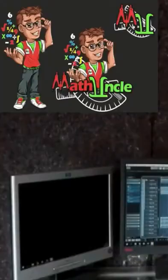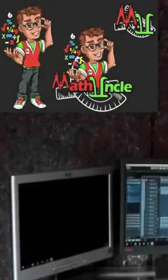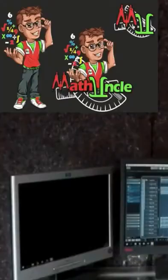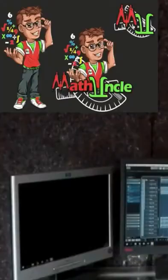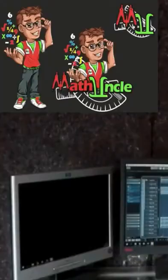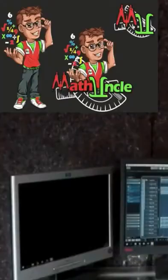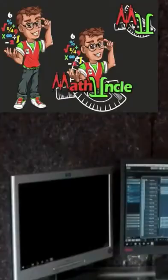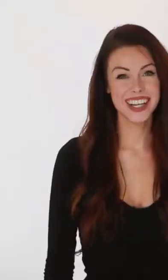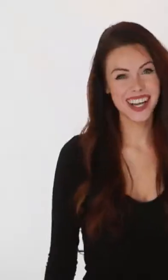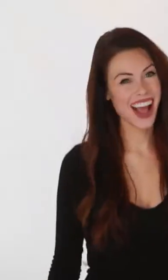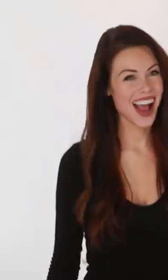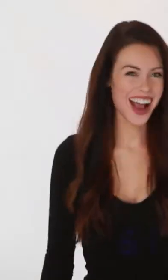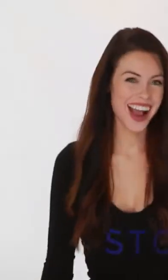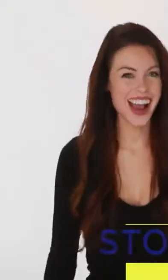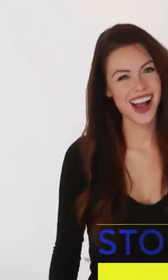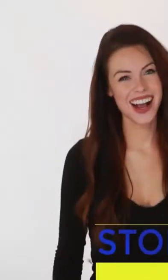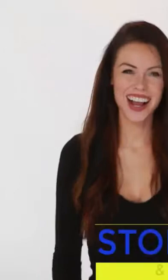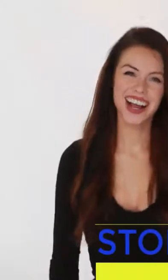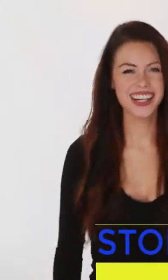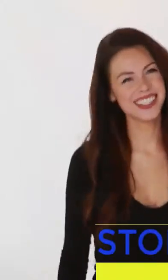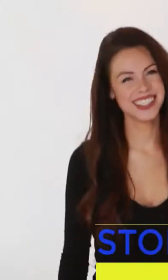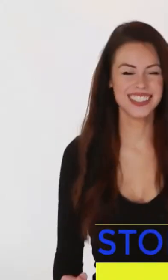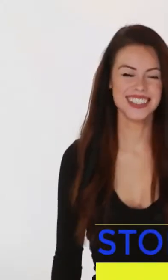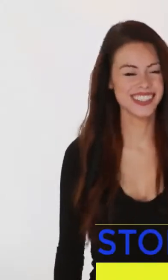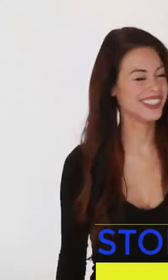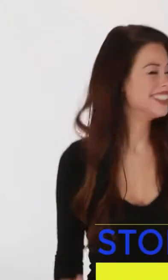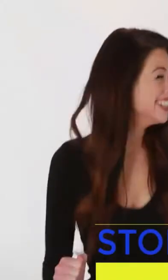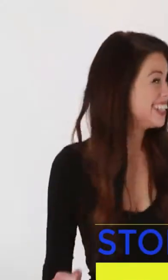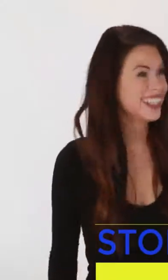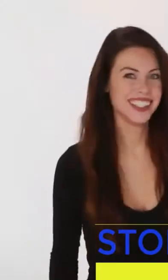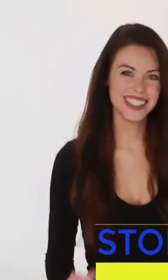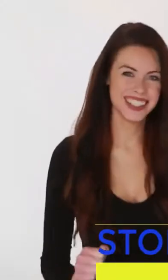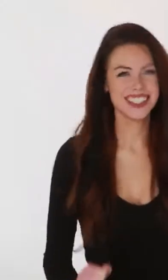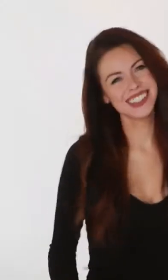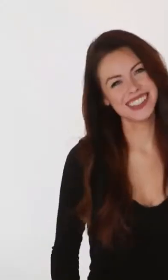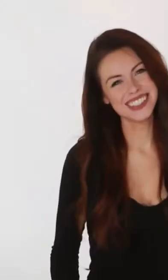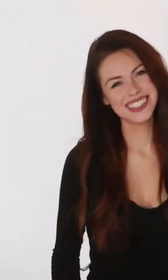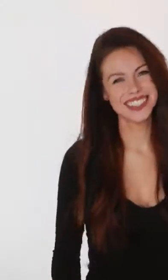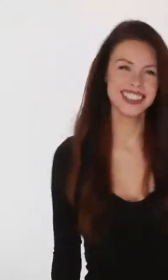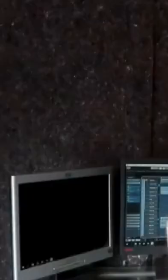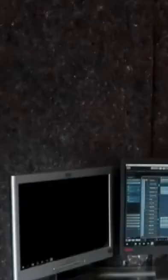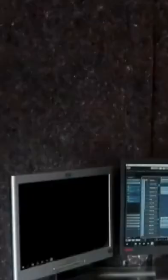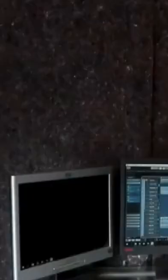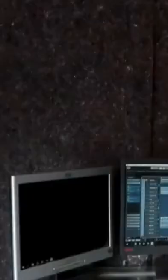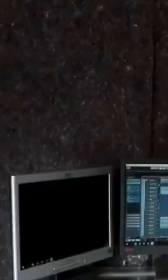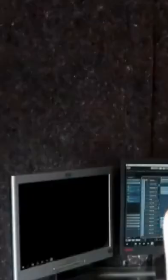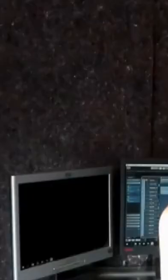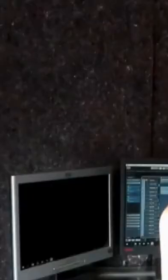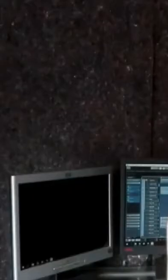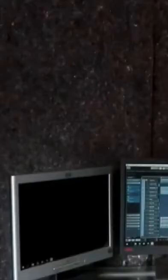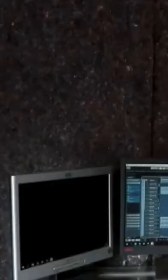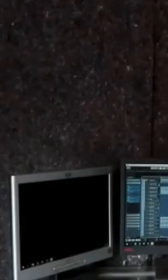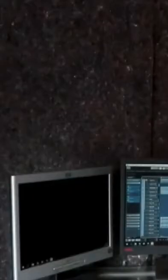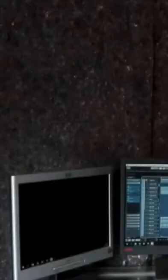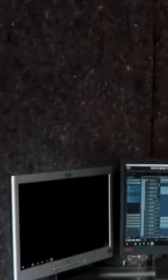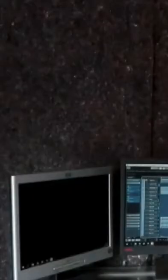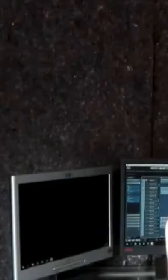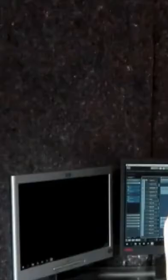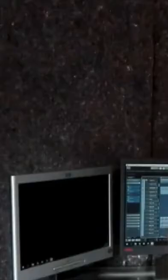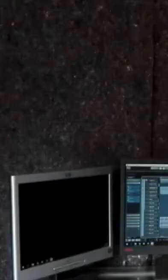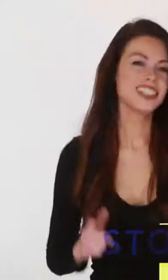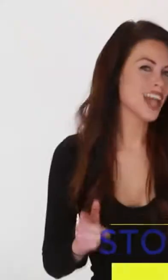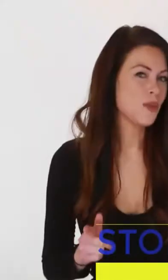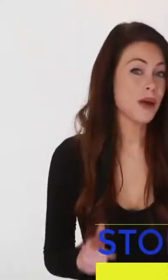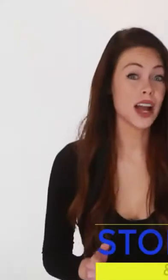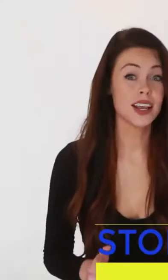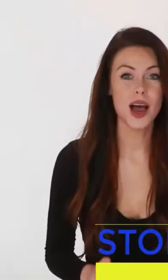makes math easy. Stop mugging up and start learning. Math Uncle makes math